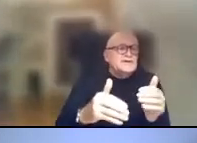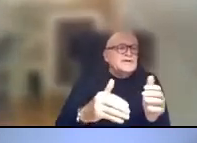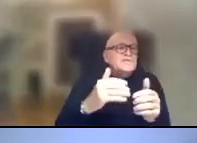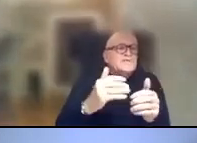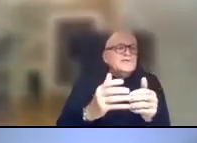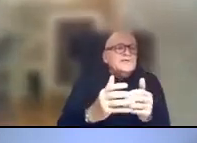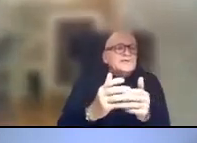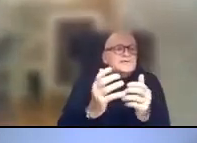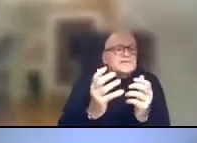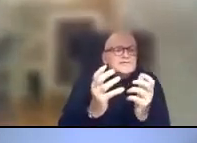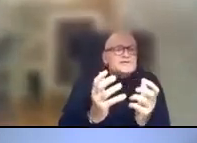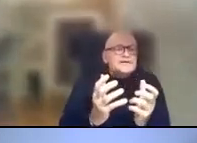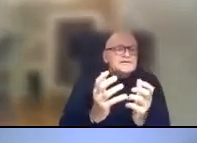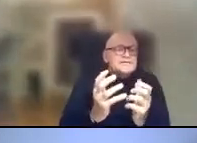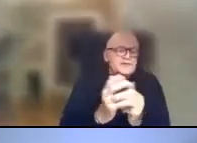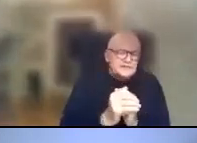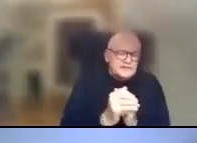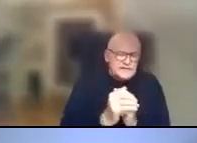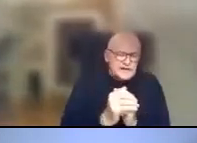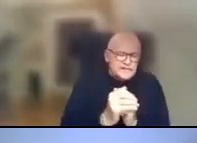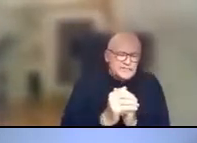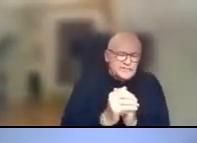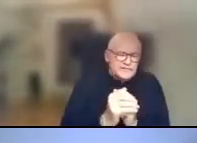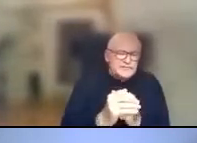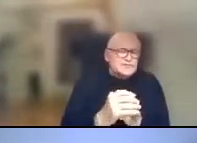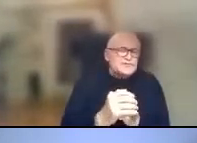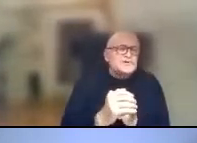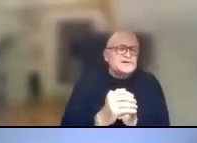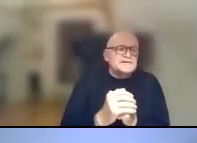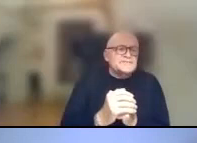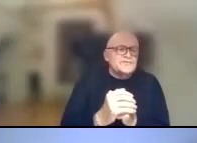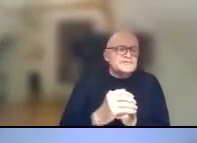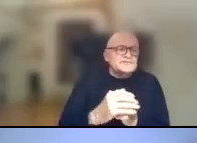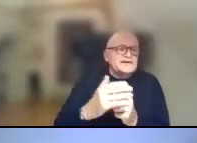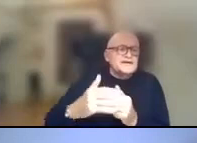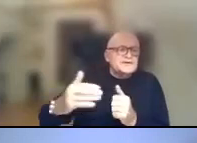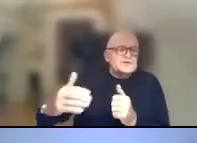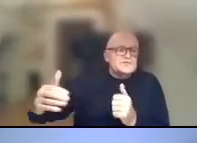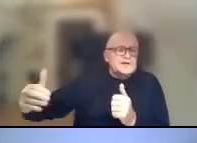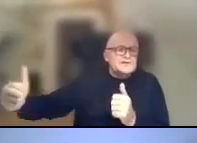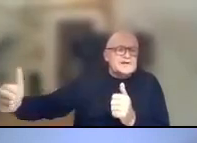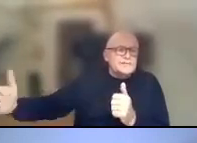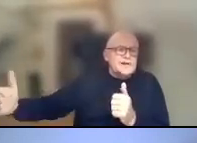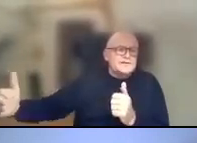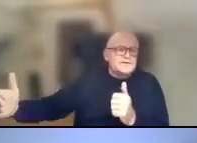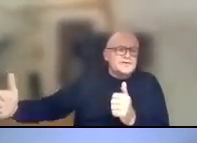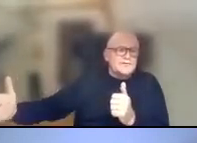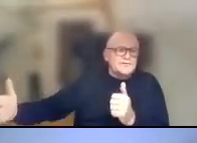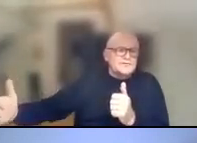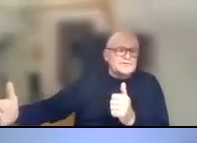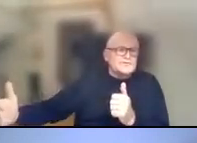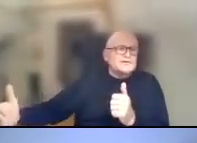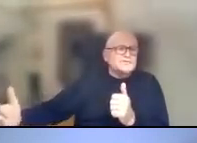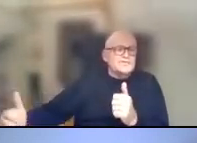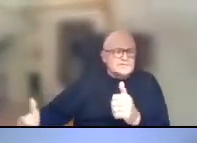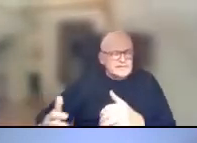beginnt, wie schleichend beginnt ein fehlendes Unrechtsbewusstsein, ein zunehmend abhanden